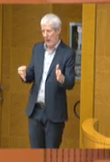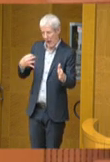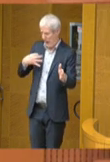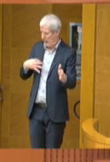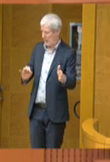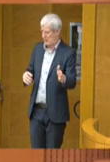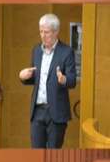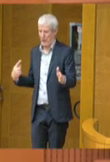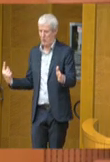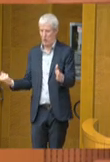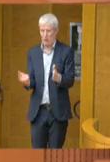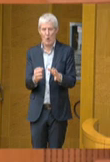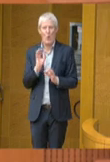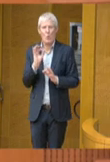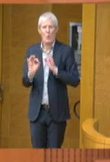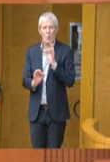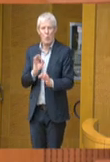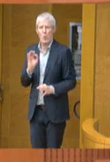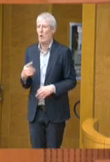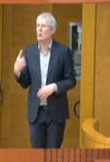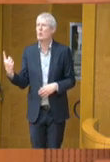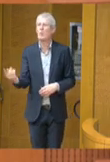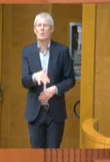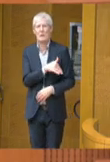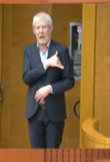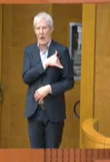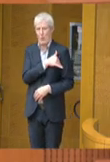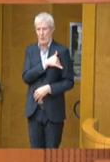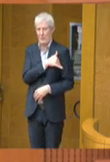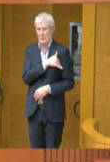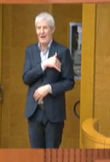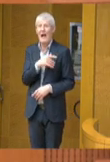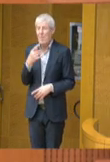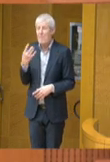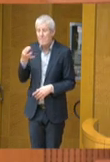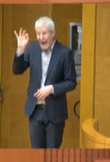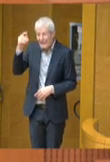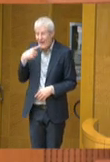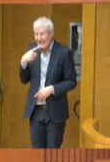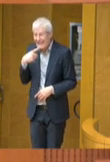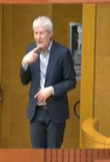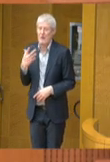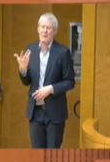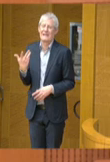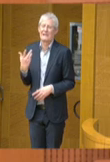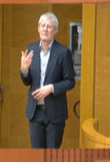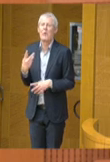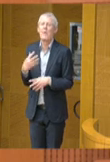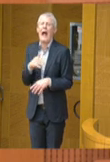rispettosa, che ha cura di tutti gli alunni, in particolare degli alunni con bisogni